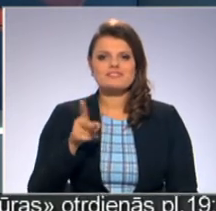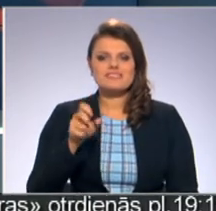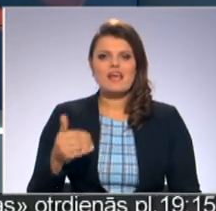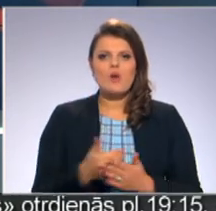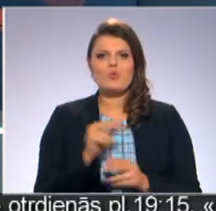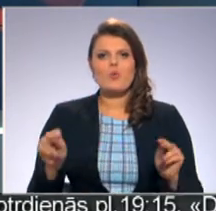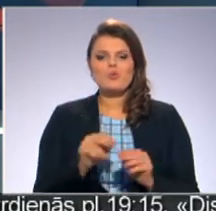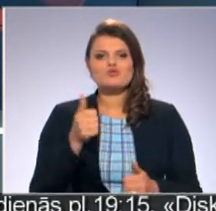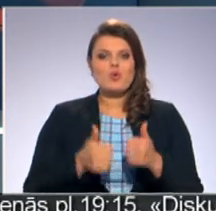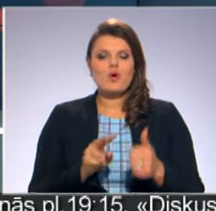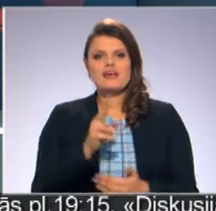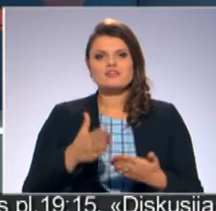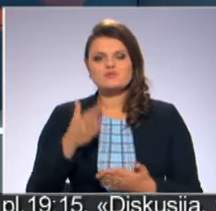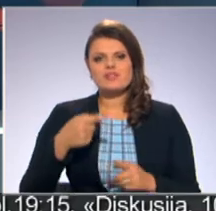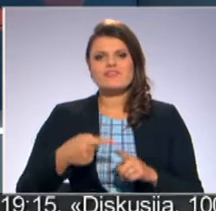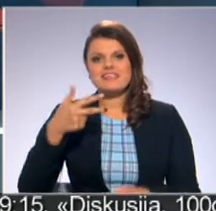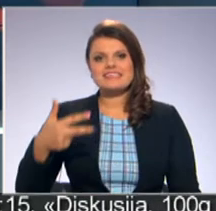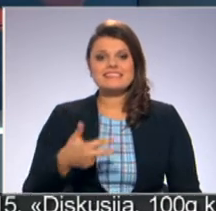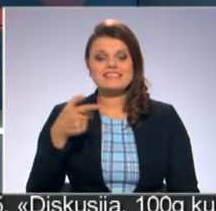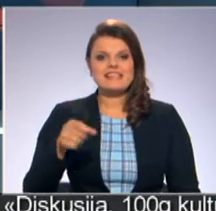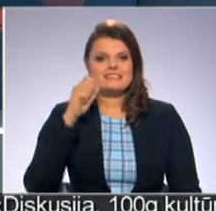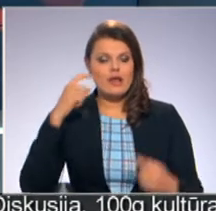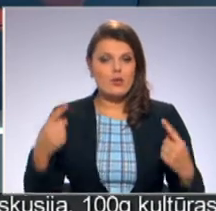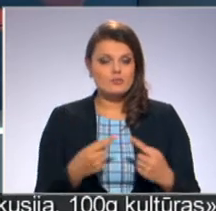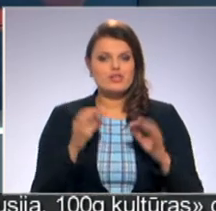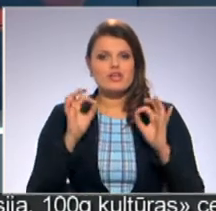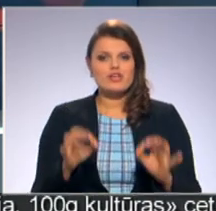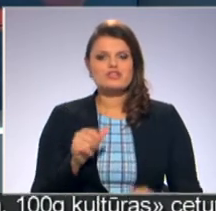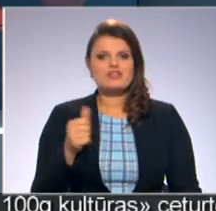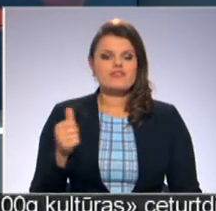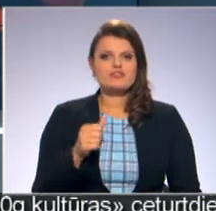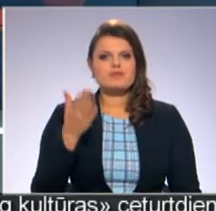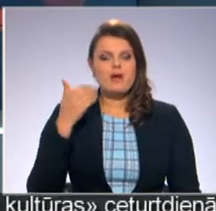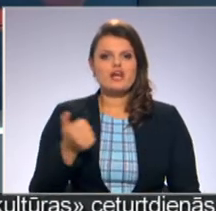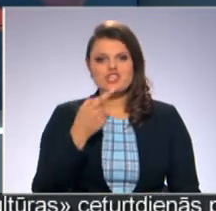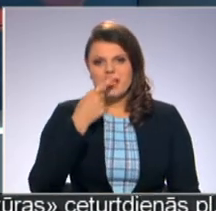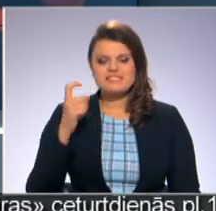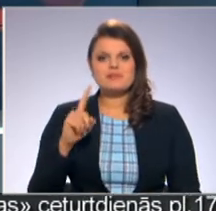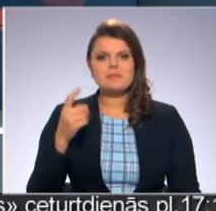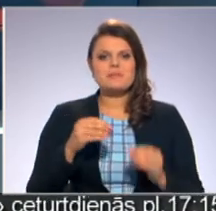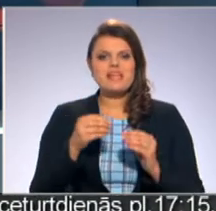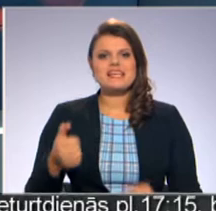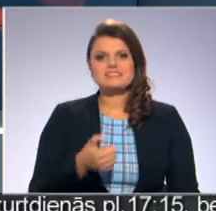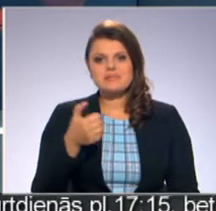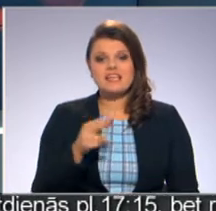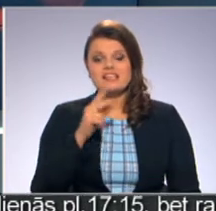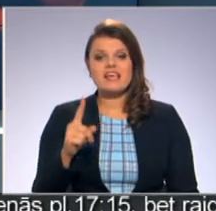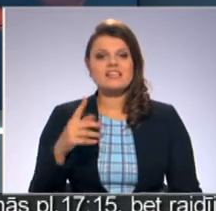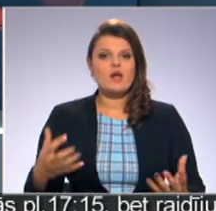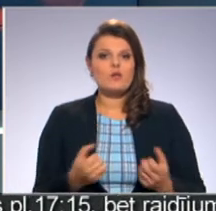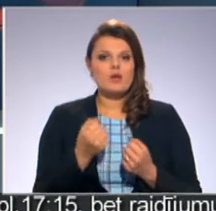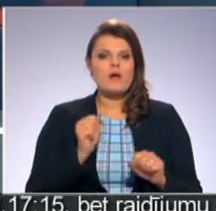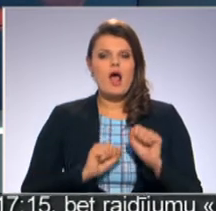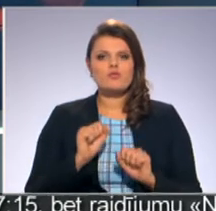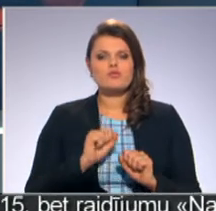konkursu, kurš notiek reizi trijos gados. Tas ir likumsakrīgi, jo Augusta Dombrovskis pagājušā gadsimta pirmajā desmitgadē nevien nodibināja